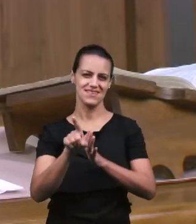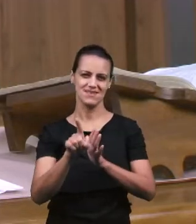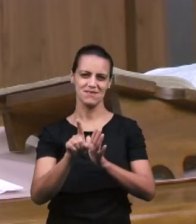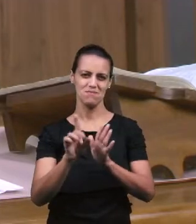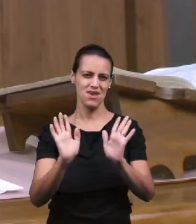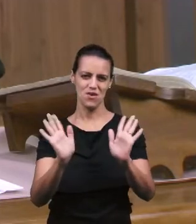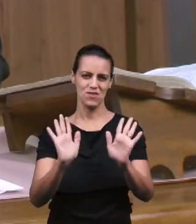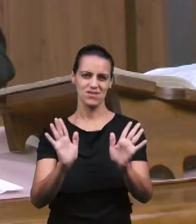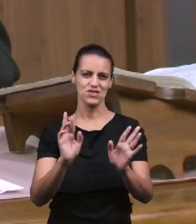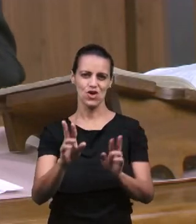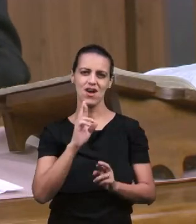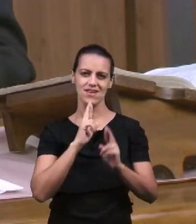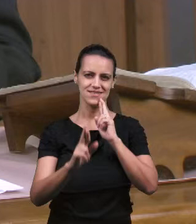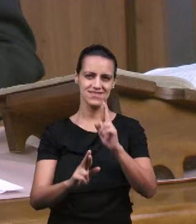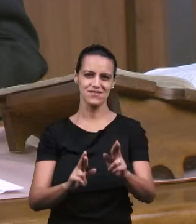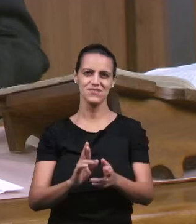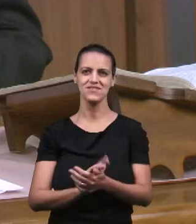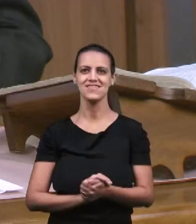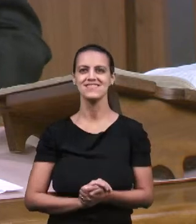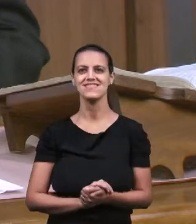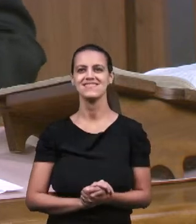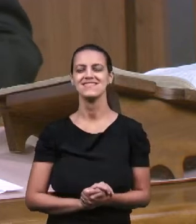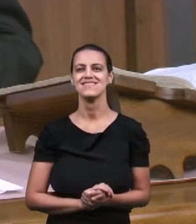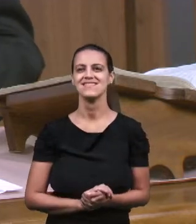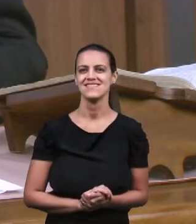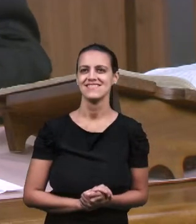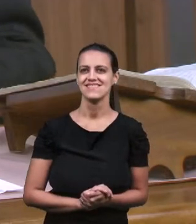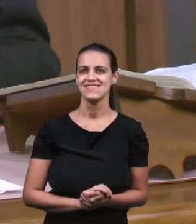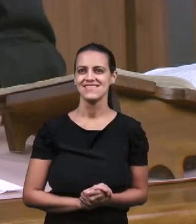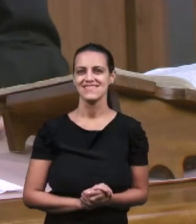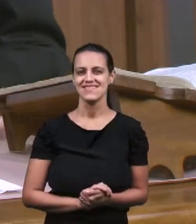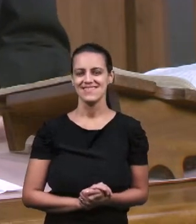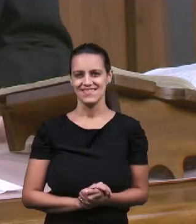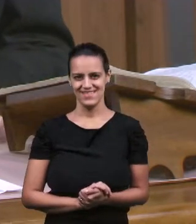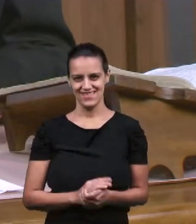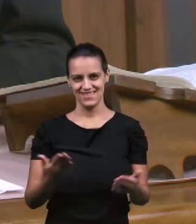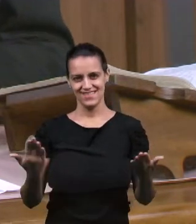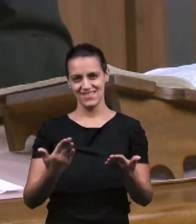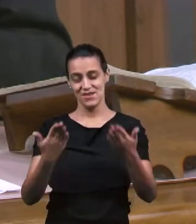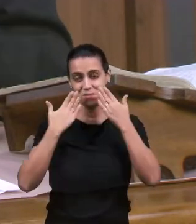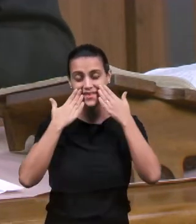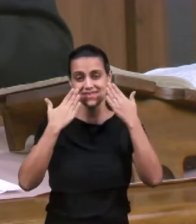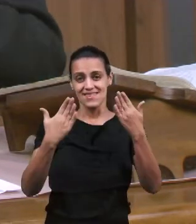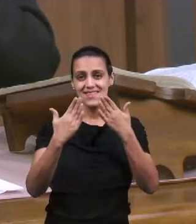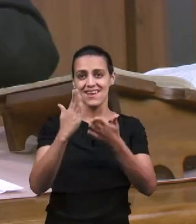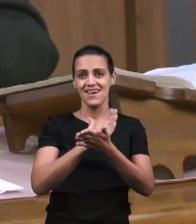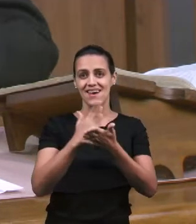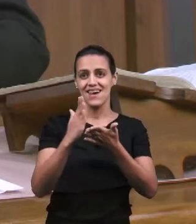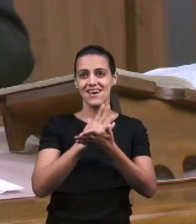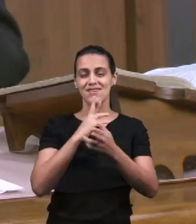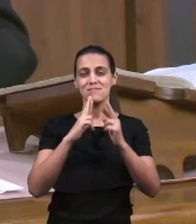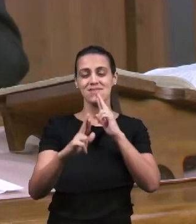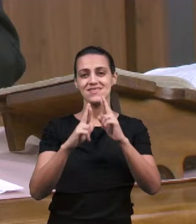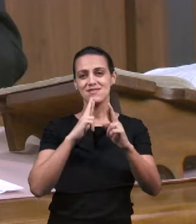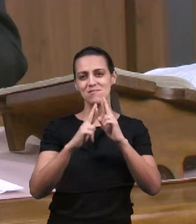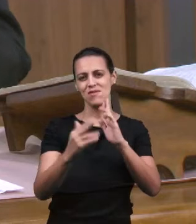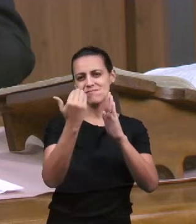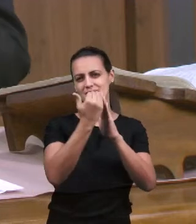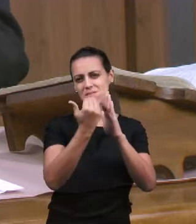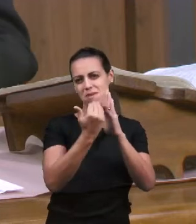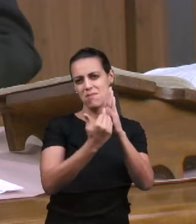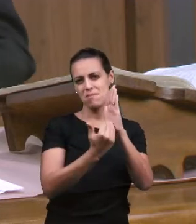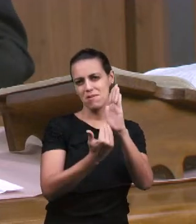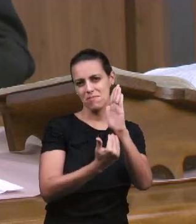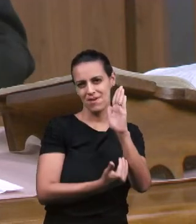la répétition des questions. Et pour cela, donc, nous allons donner l'opportunité à quelques-uns de nos frères et sœurs pour présenter